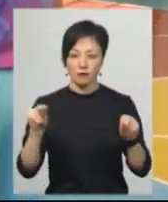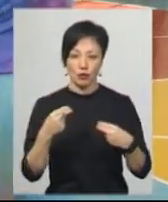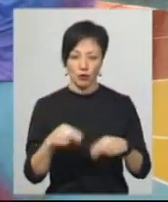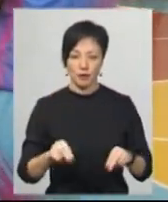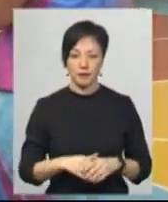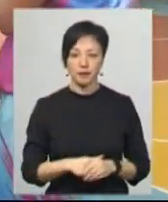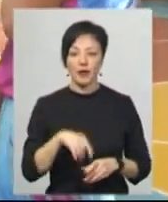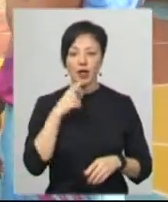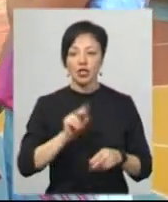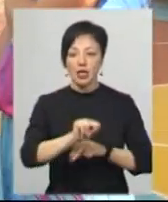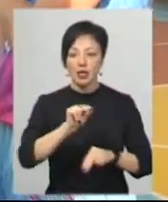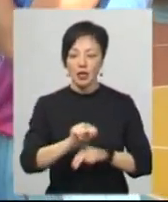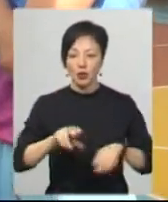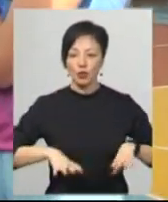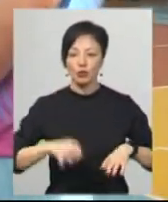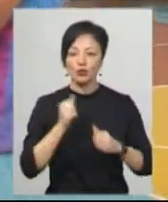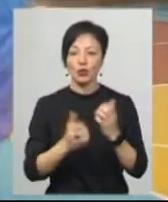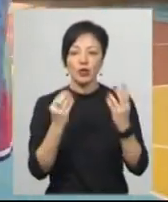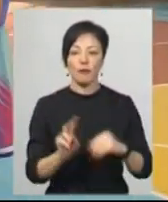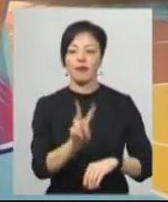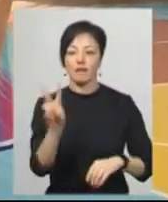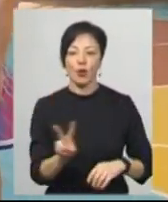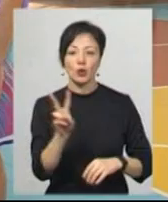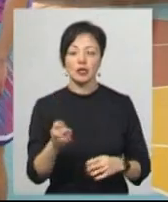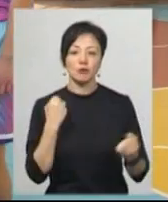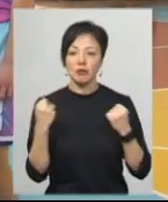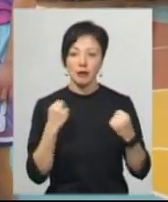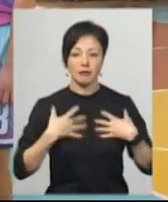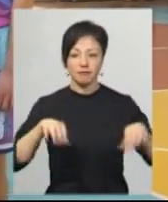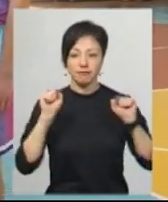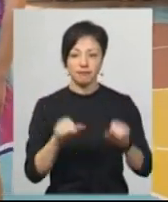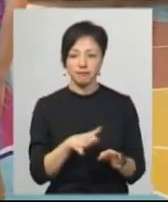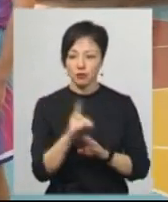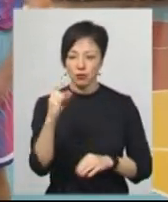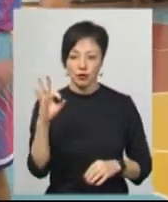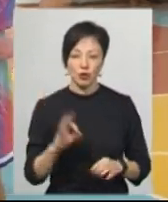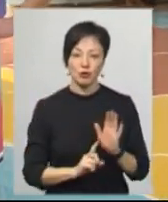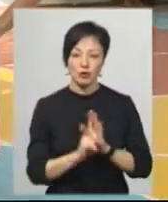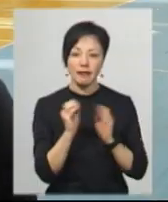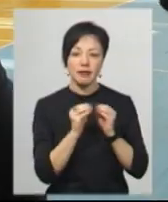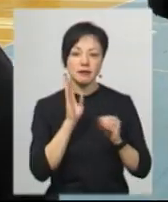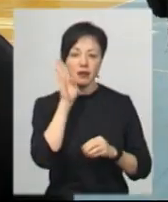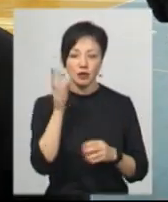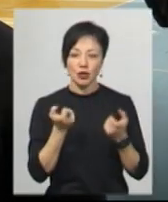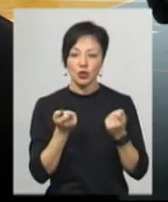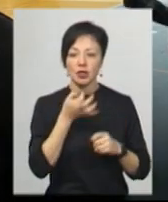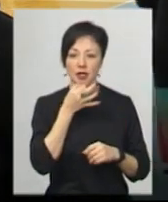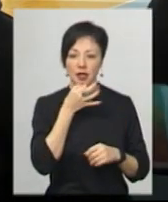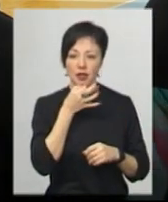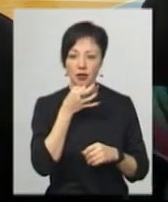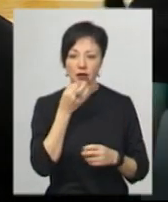Шликова каже, тренує кожного дня по 2 години. За її словами, спортсмени не виклались на повну, бо розпочали гру в 10 ранку. Трошки рано